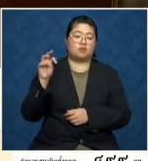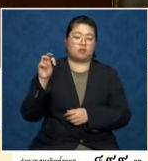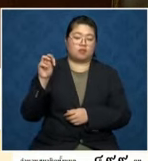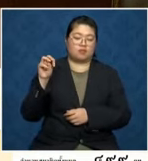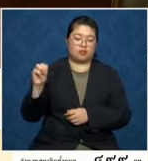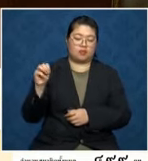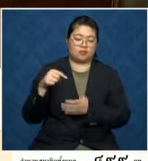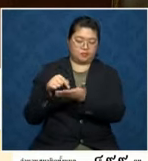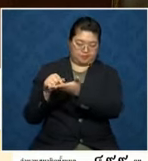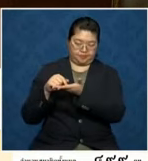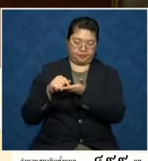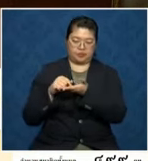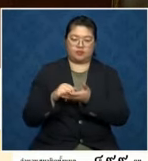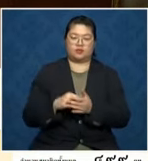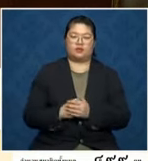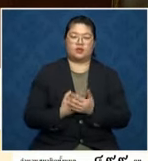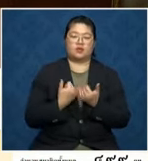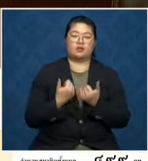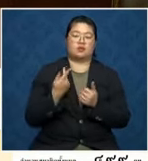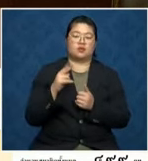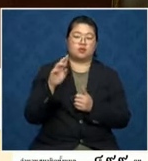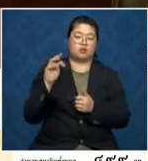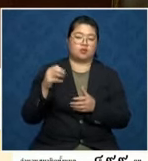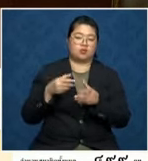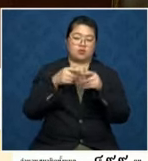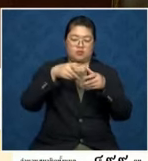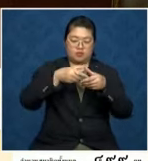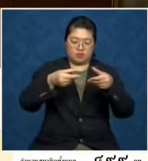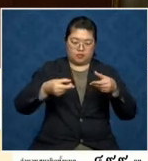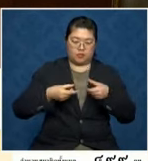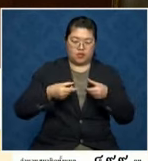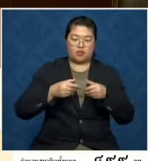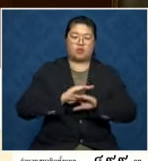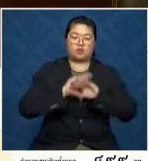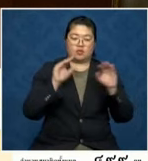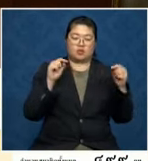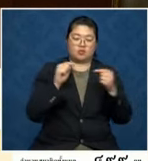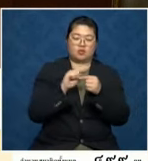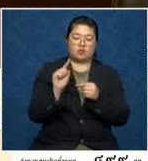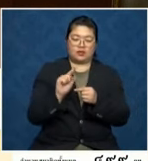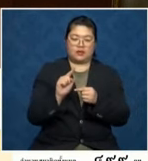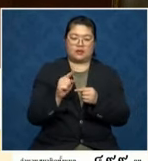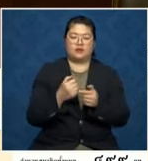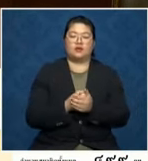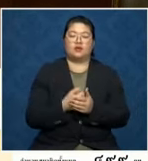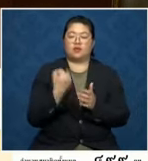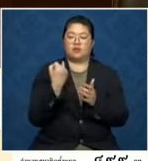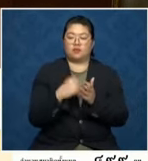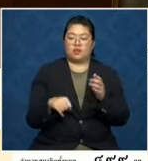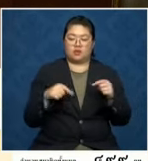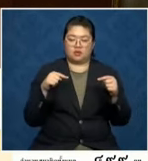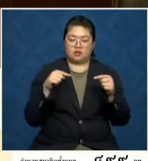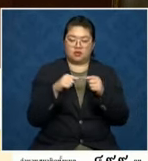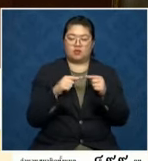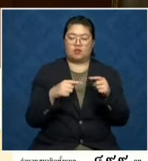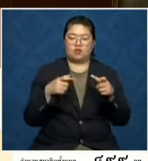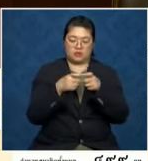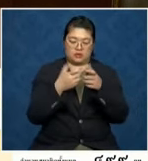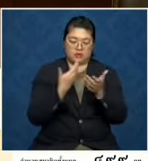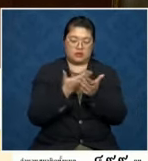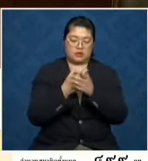ะครับด้วยคณะรัฐมนตรีได้เสนอร่างพระราชบัญญัติยกเลิกพระราชบัญญัติว่าด้วยความผิดอันเกิดจากการใช้เช็ค